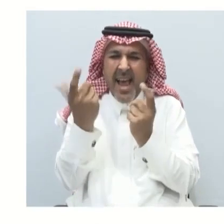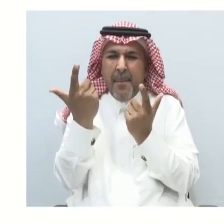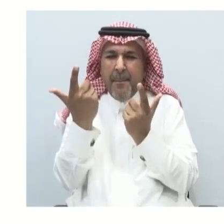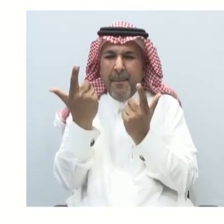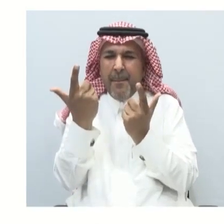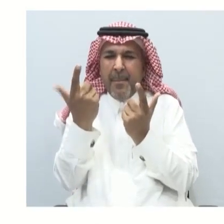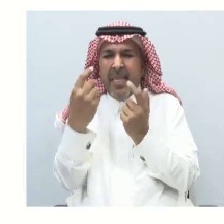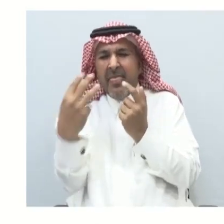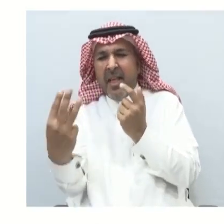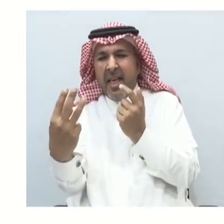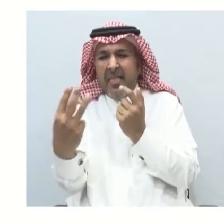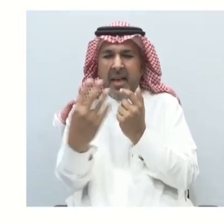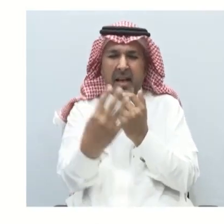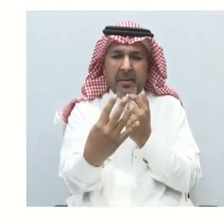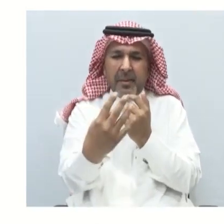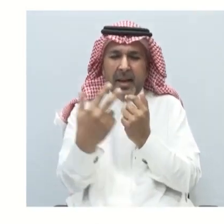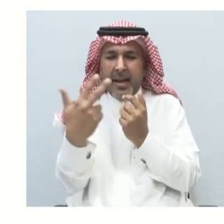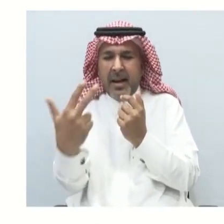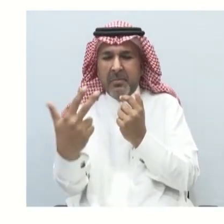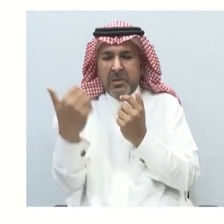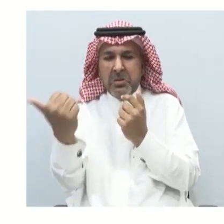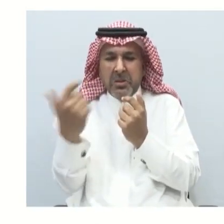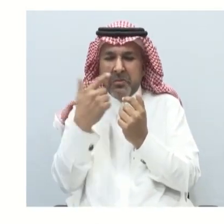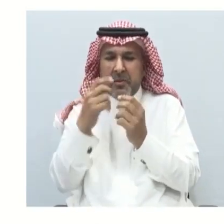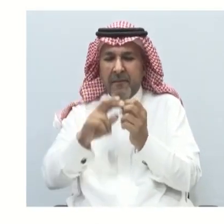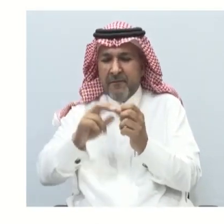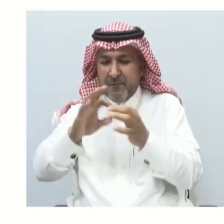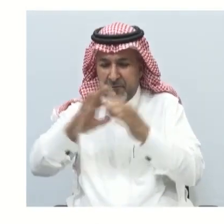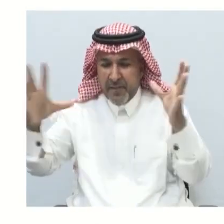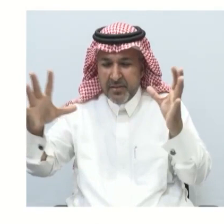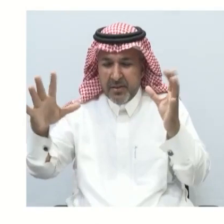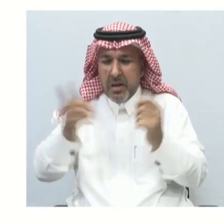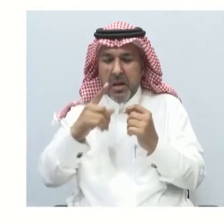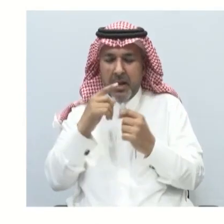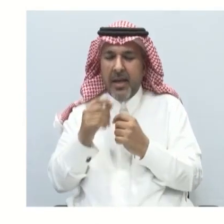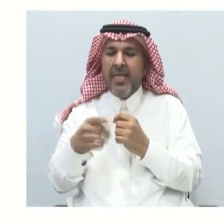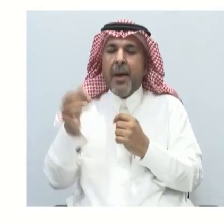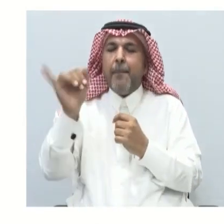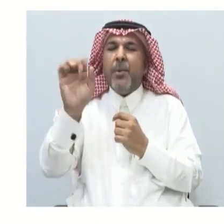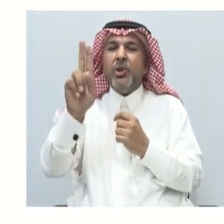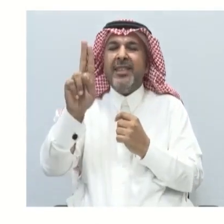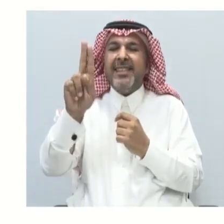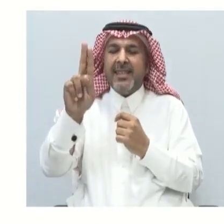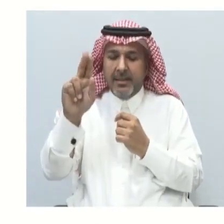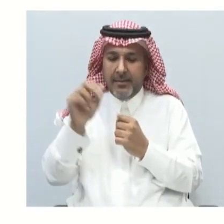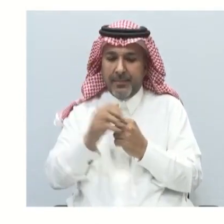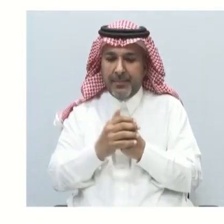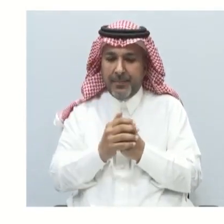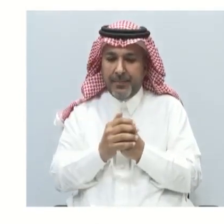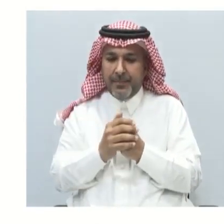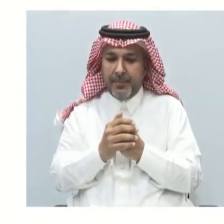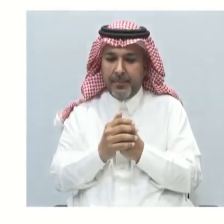اطفال او اربع اطفال او سبع اطفال فبالتالي ما يجي في فواصل فبالتالي نقول هنا ان المتغير يعتبر منفصل